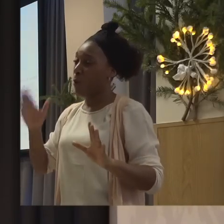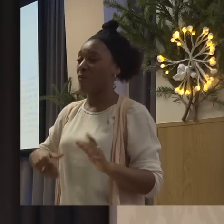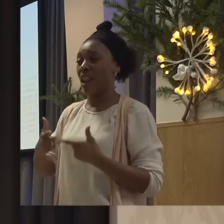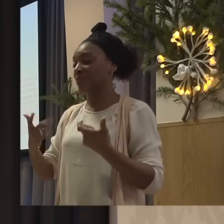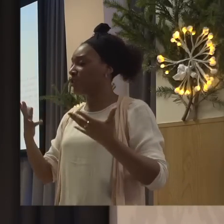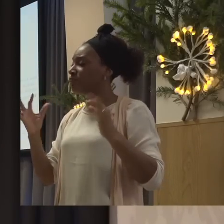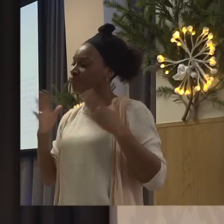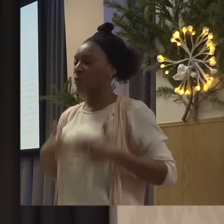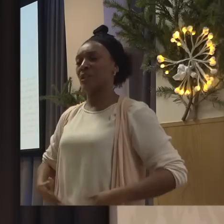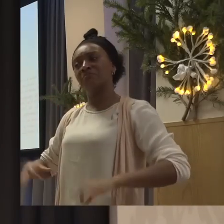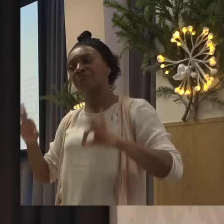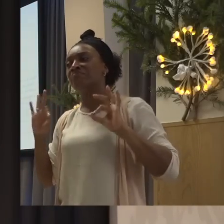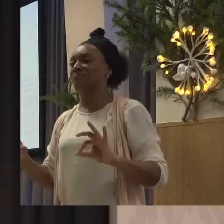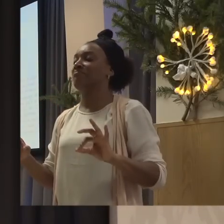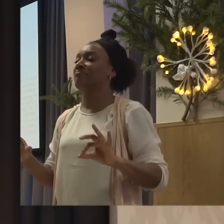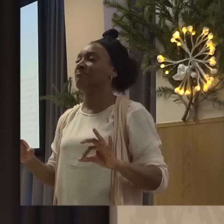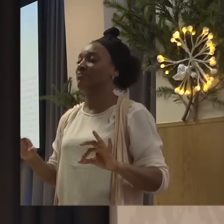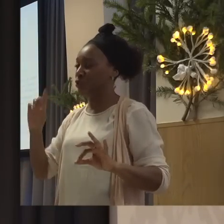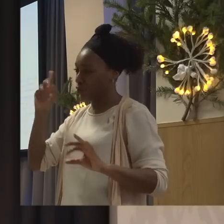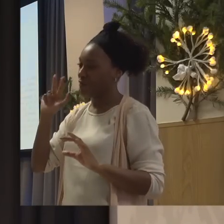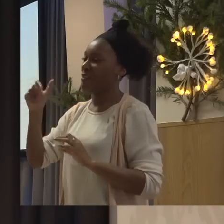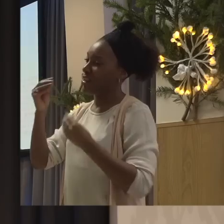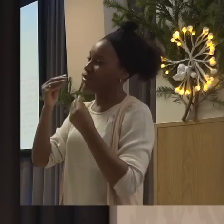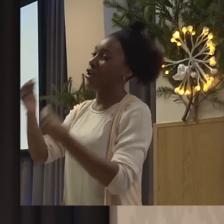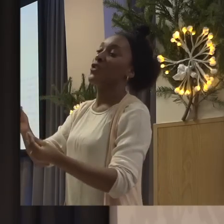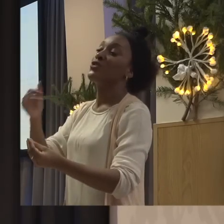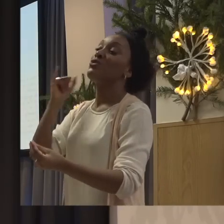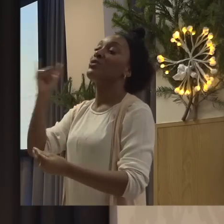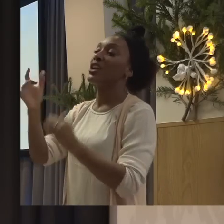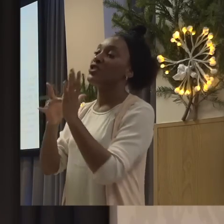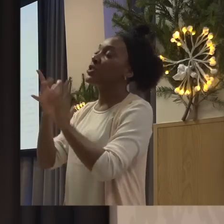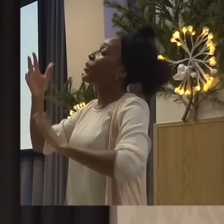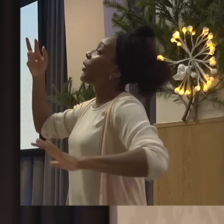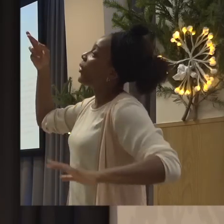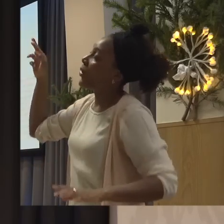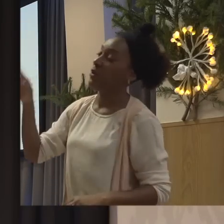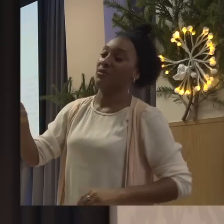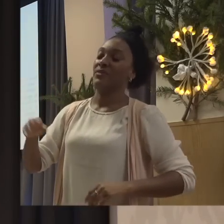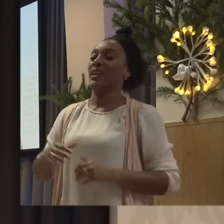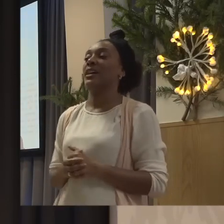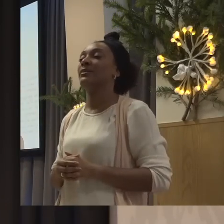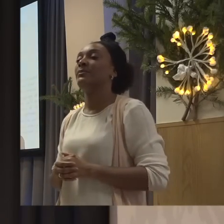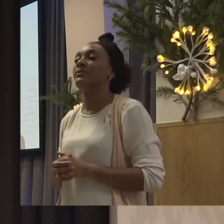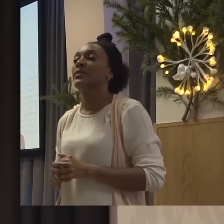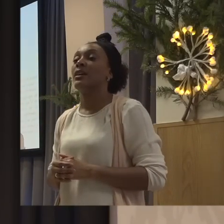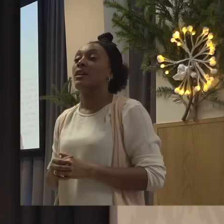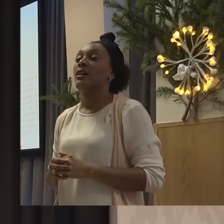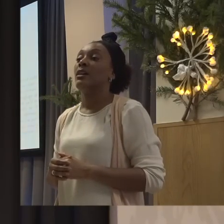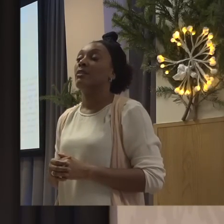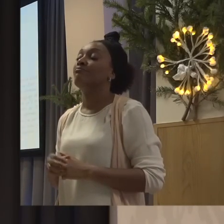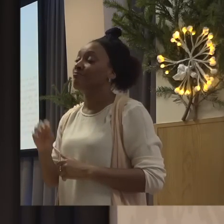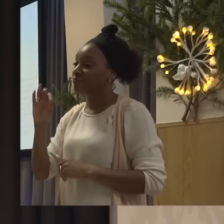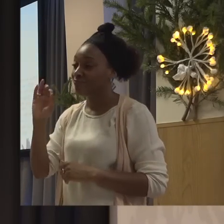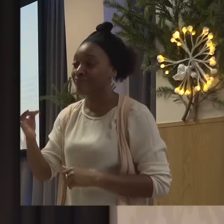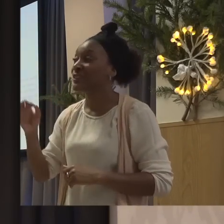Pour que vous soyez irréprochables au jour de notre Seigneur Jésus-Christ. Et Paul de dire, Dieu est fidèle, lui